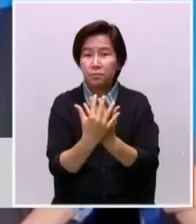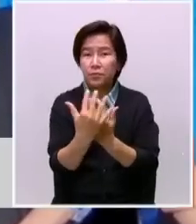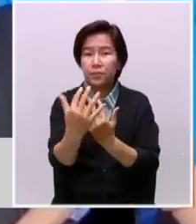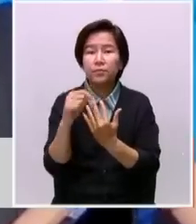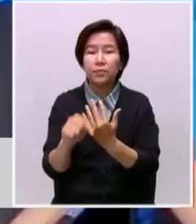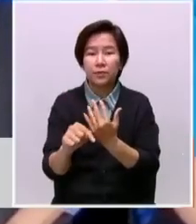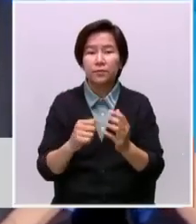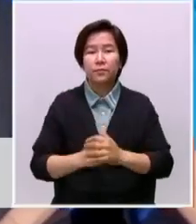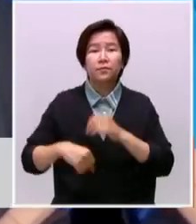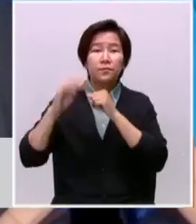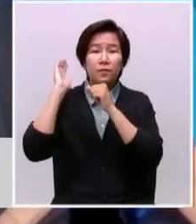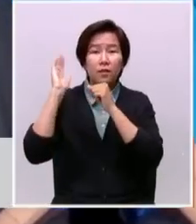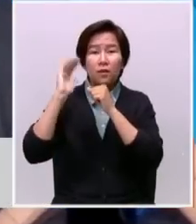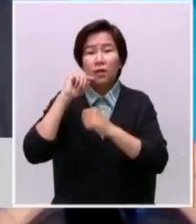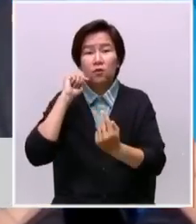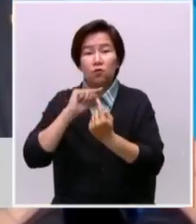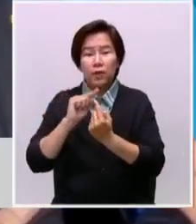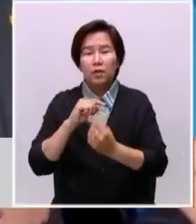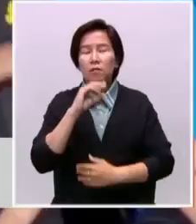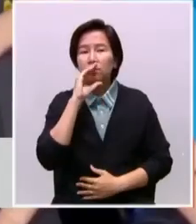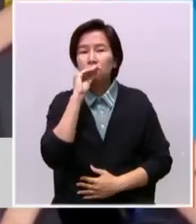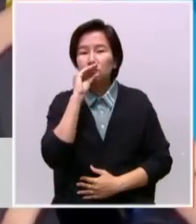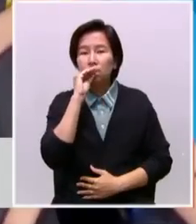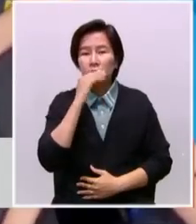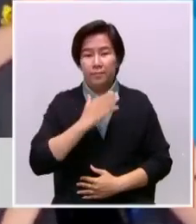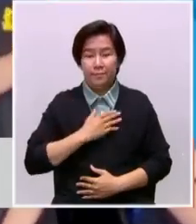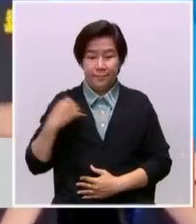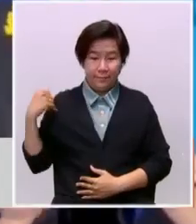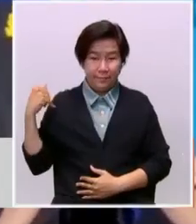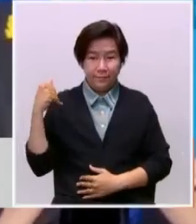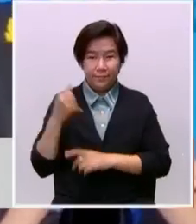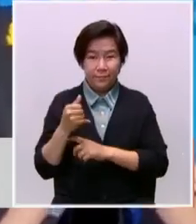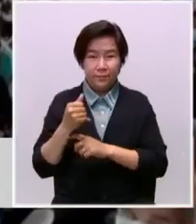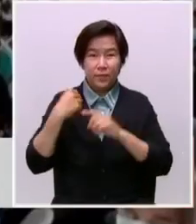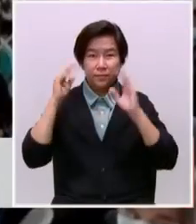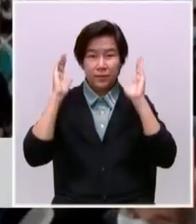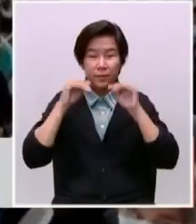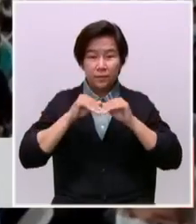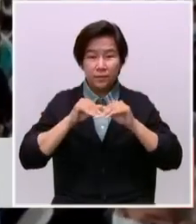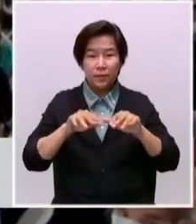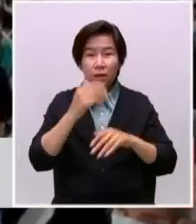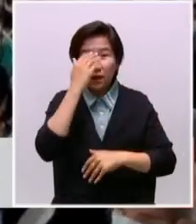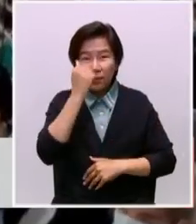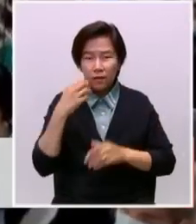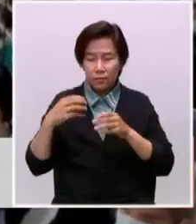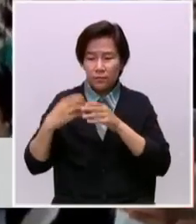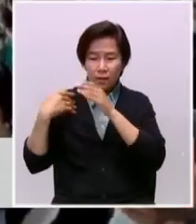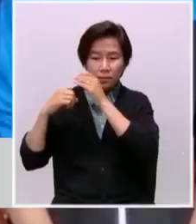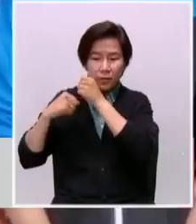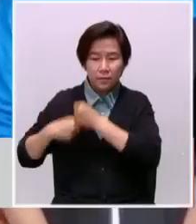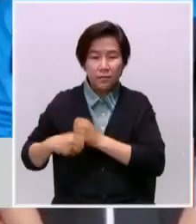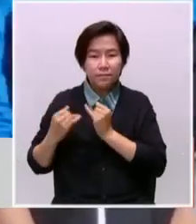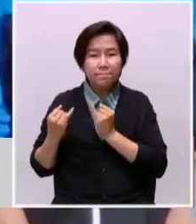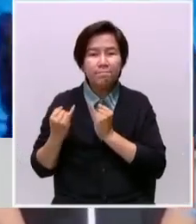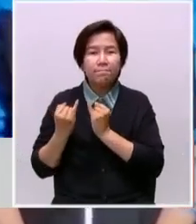คะคุณอภิสิทธ์กล่าวปราศัยในช่วงหนึ่งว่าตนเองมาร่วมหาเสียงครั้งนี้เพราะมีความผูกพันกับพรรคประชาธิปัตย